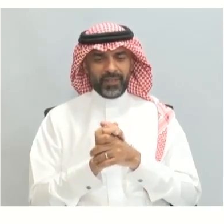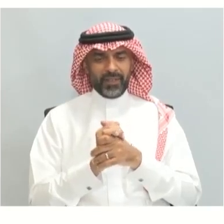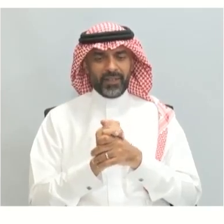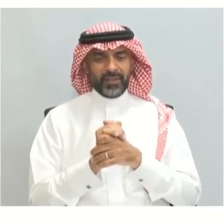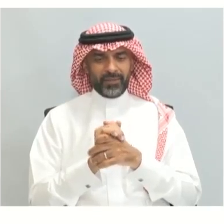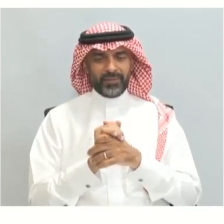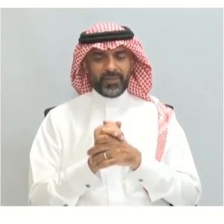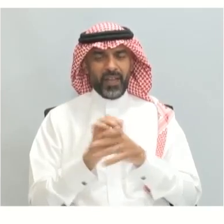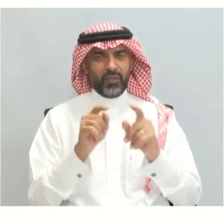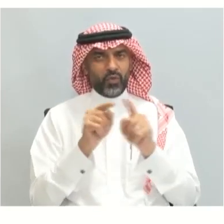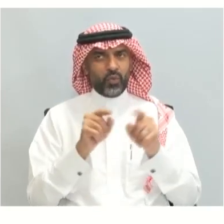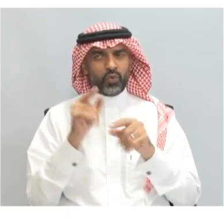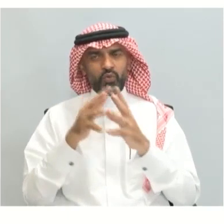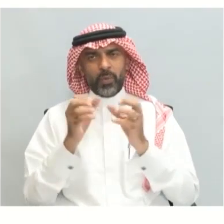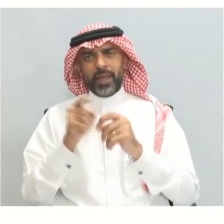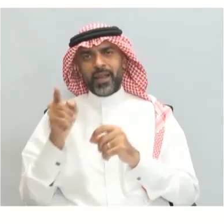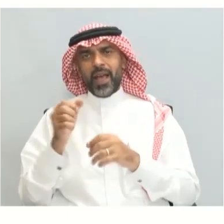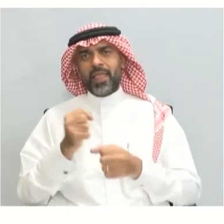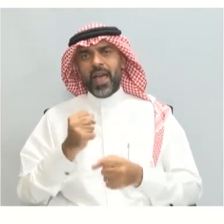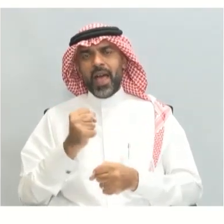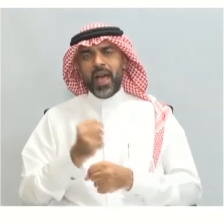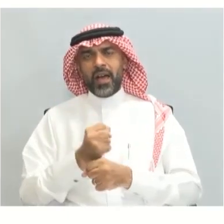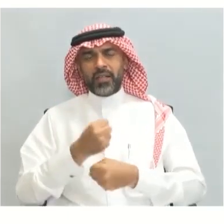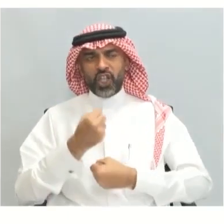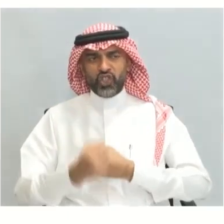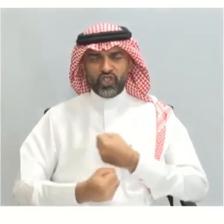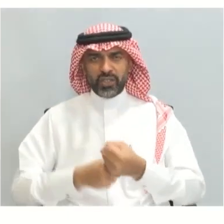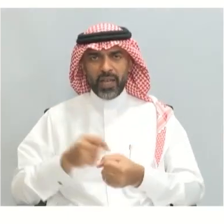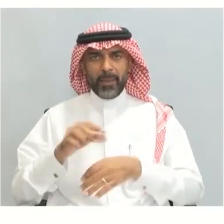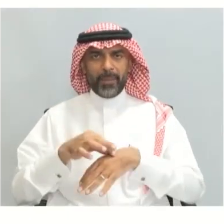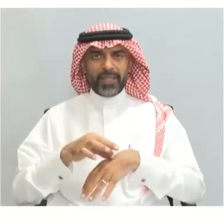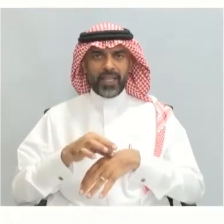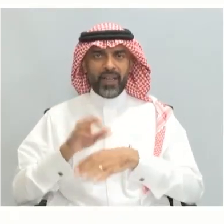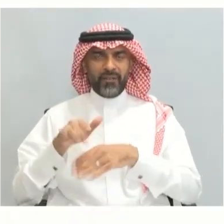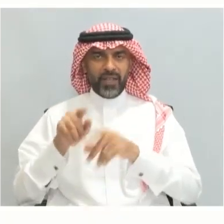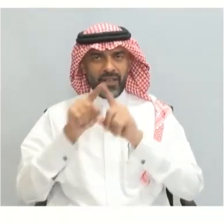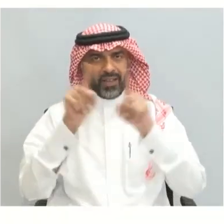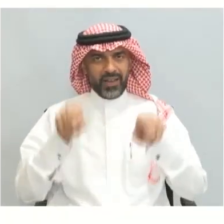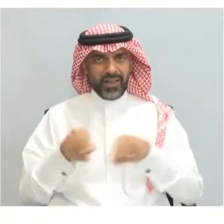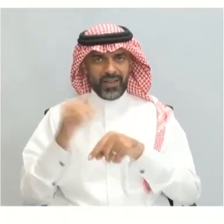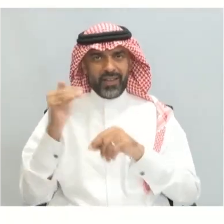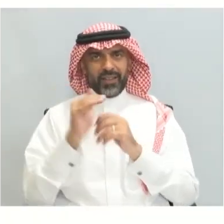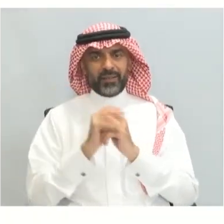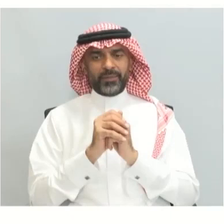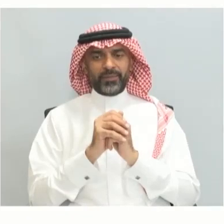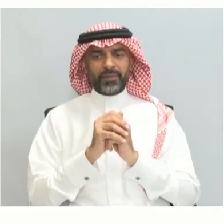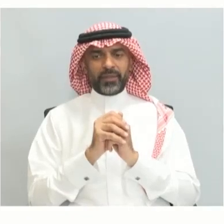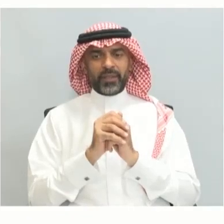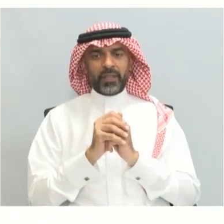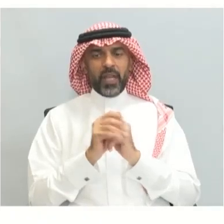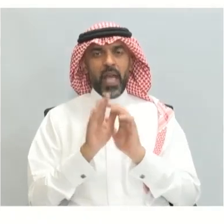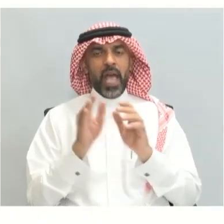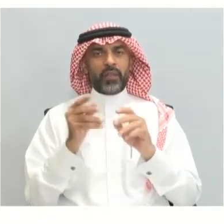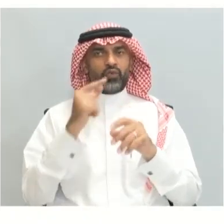رموز تبين الانشطه البشريه القائمه والمقامه في تلك المناطق اهميه اطار